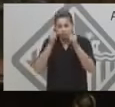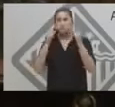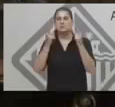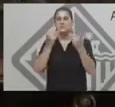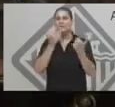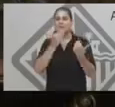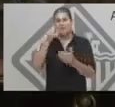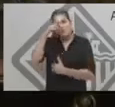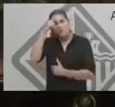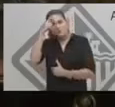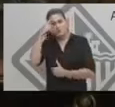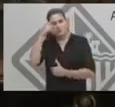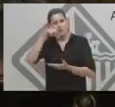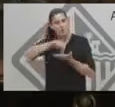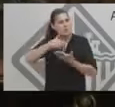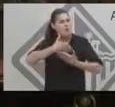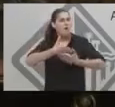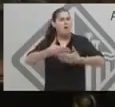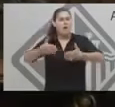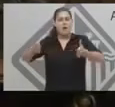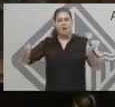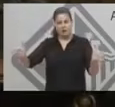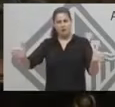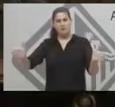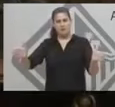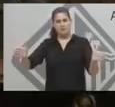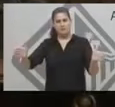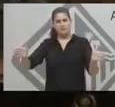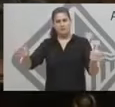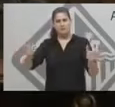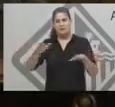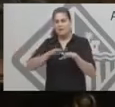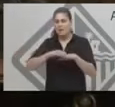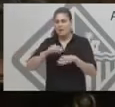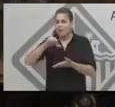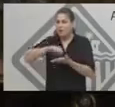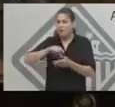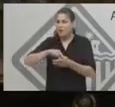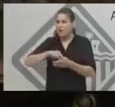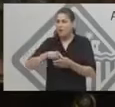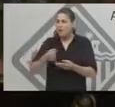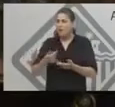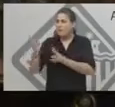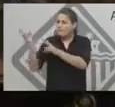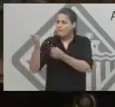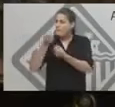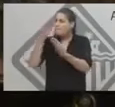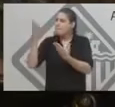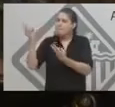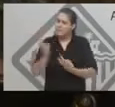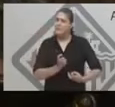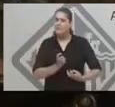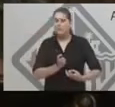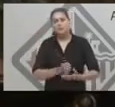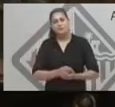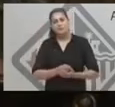cultura. Obrir la ciutat al món que ens envolta i fer la ciutat acollidora. Segles abans que Darder, un